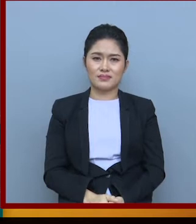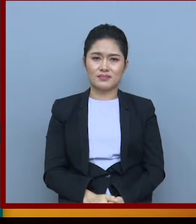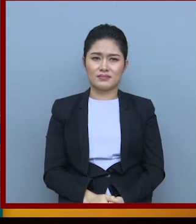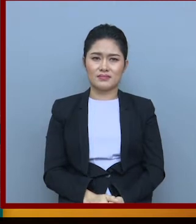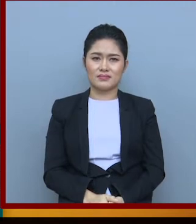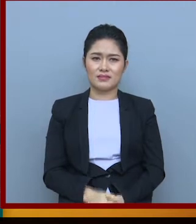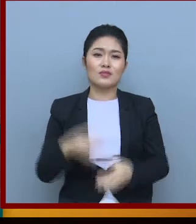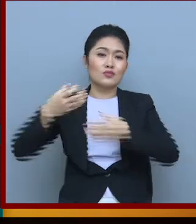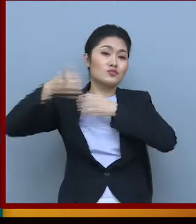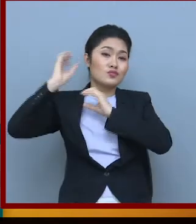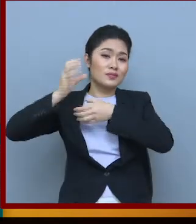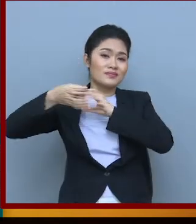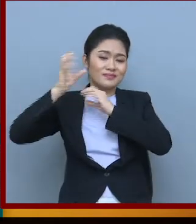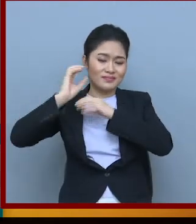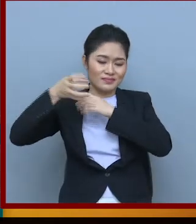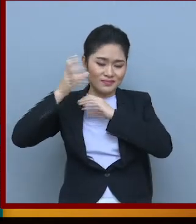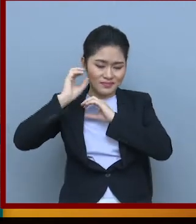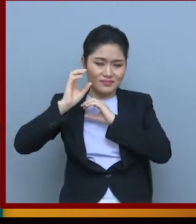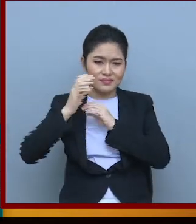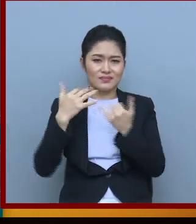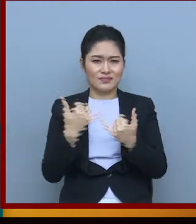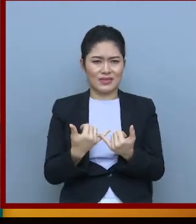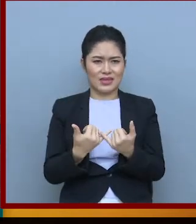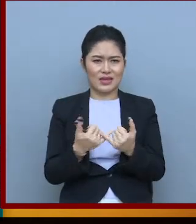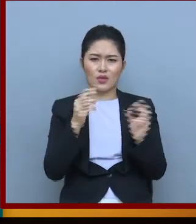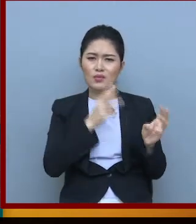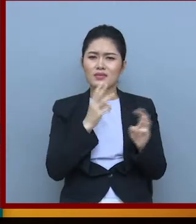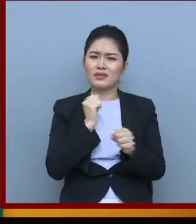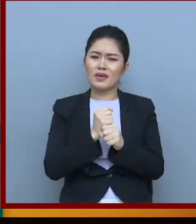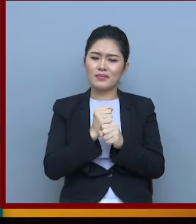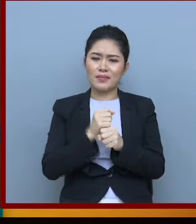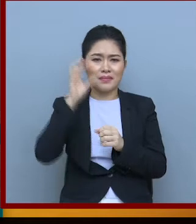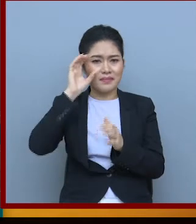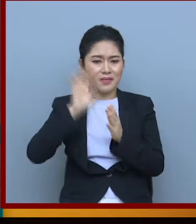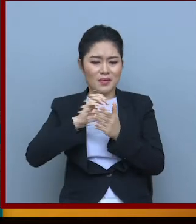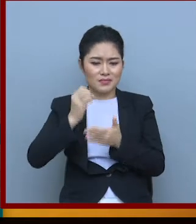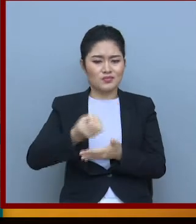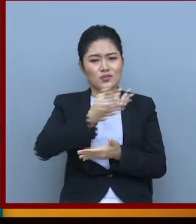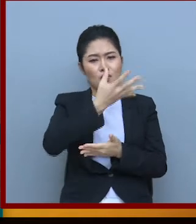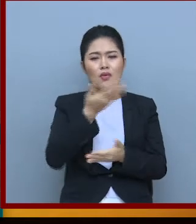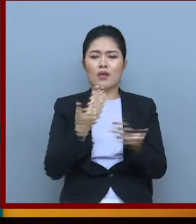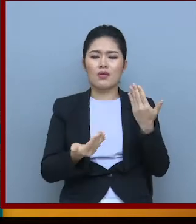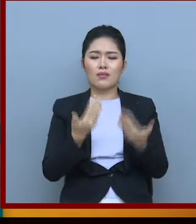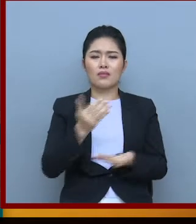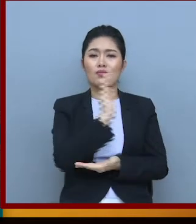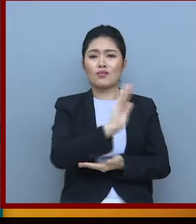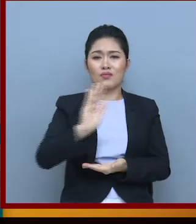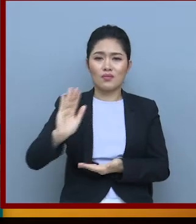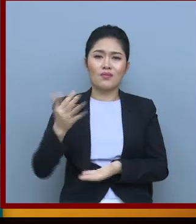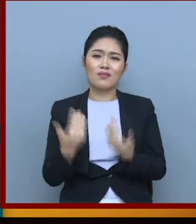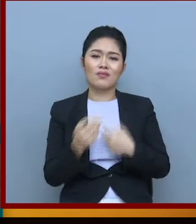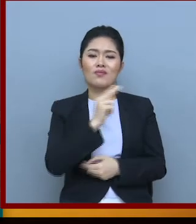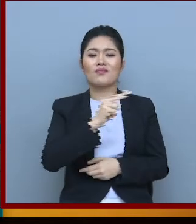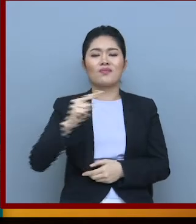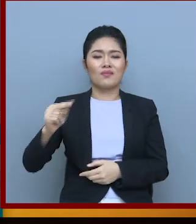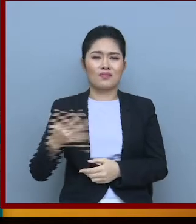อันนี้เคยเรียนมาแล้วทบทวนให้นะครับแล้วก็ดีเลย์ในการส่งค่าเนี่ยที่ขึ้นอยู่กับเรานะครับ